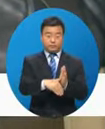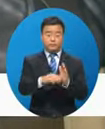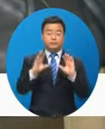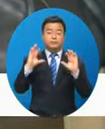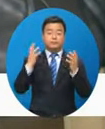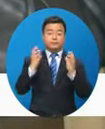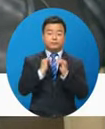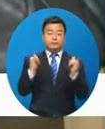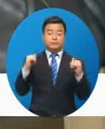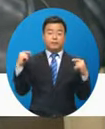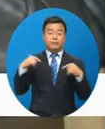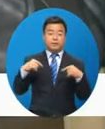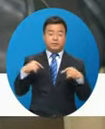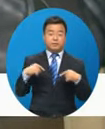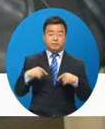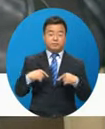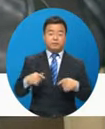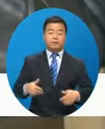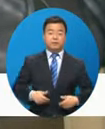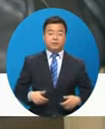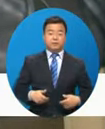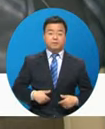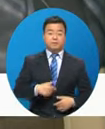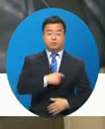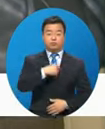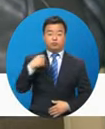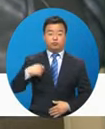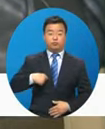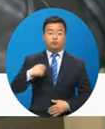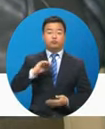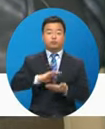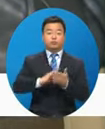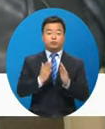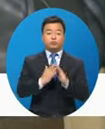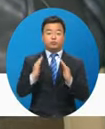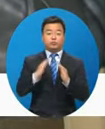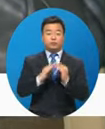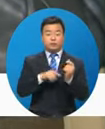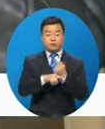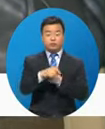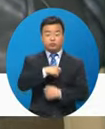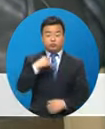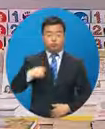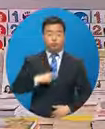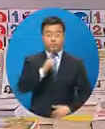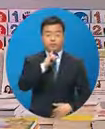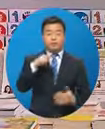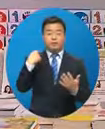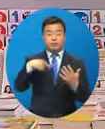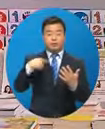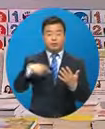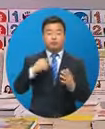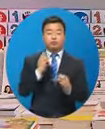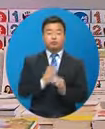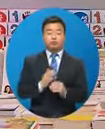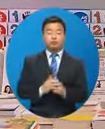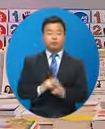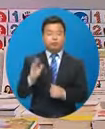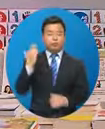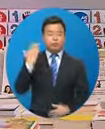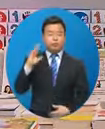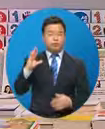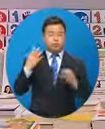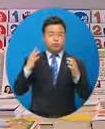일단은 면접을 해야 돼요. 중국 유치원이기 때문에 중국어로 수업을 하거든요. 최근 유아 사교육